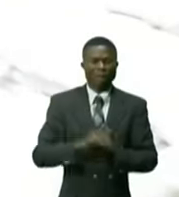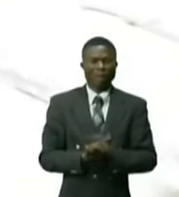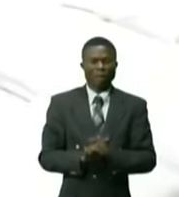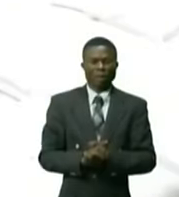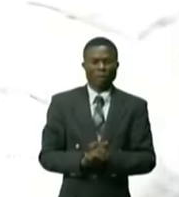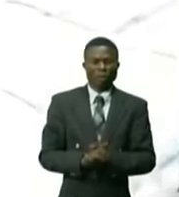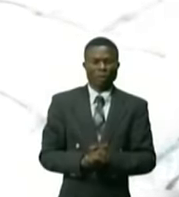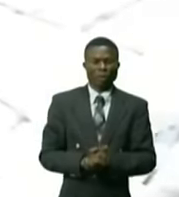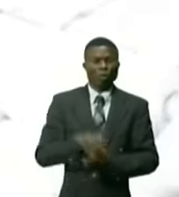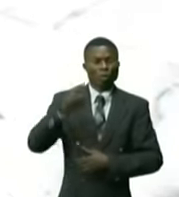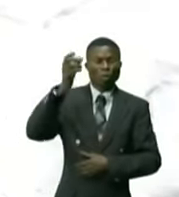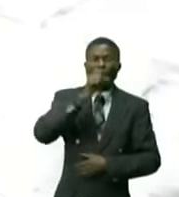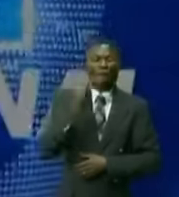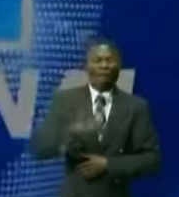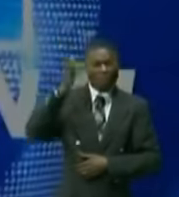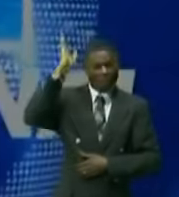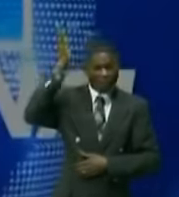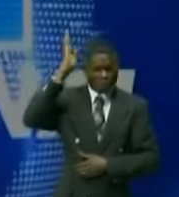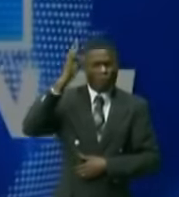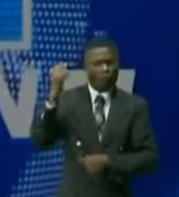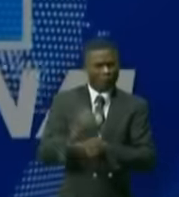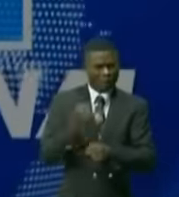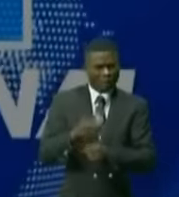du Congo central.